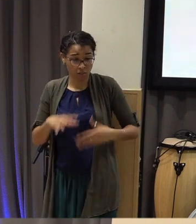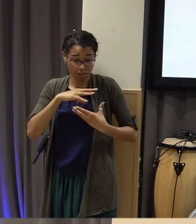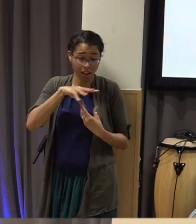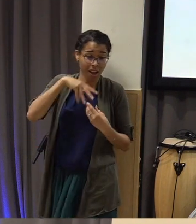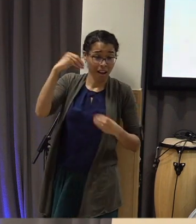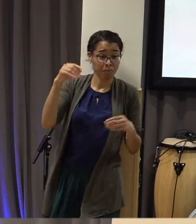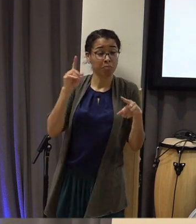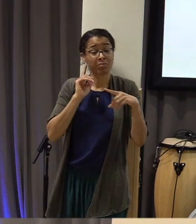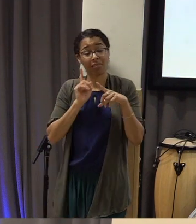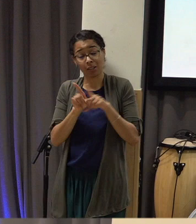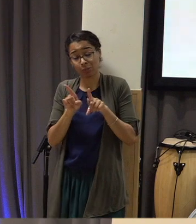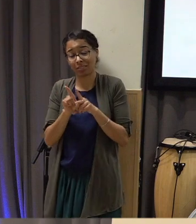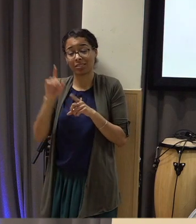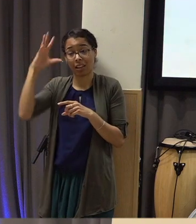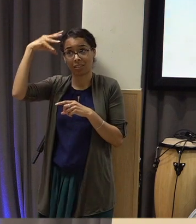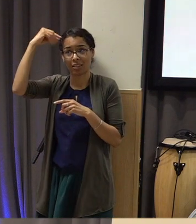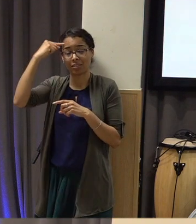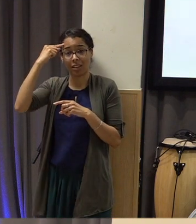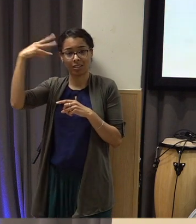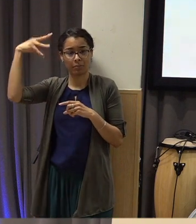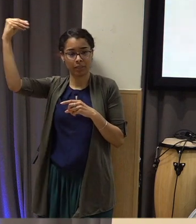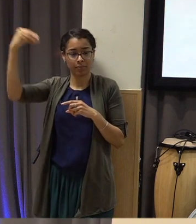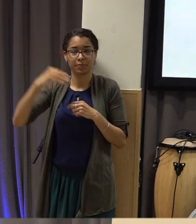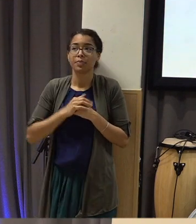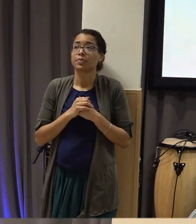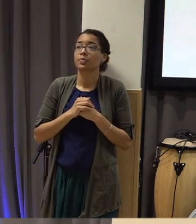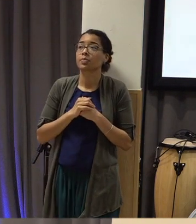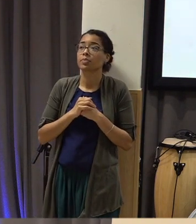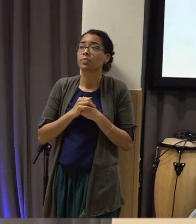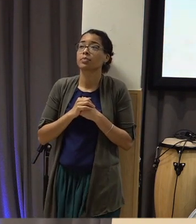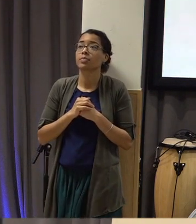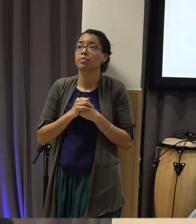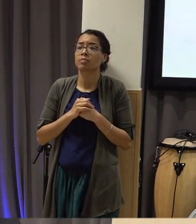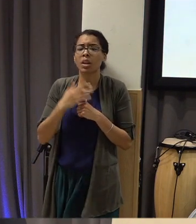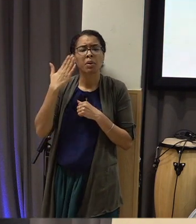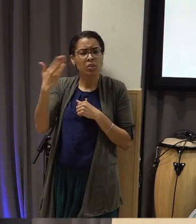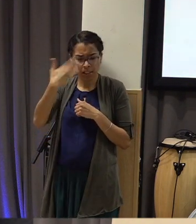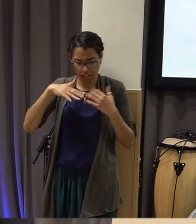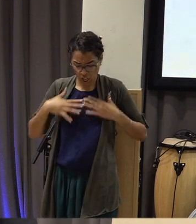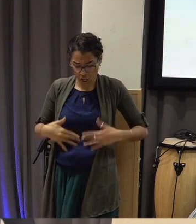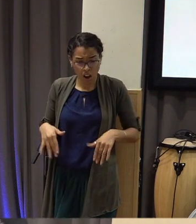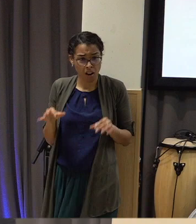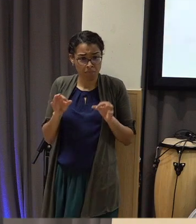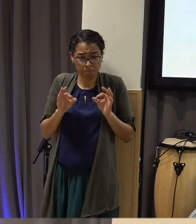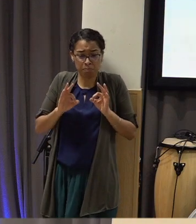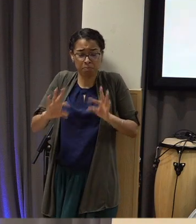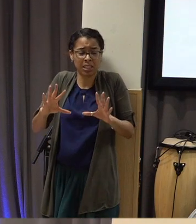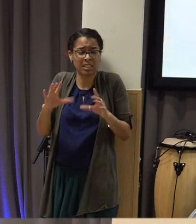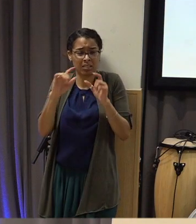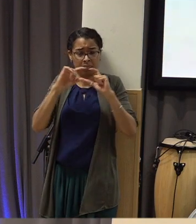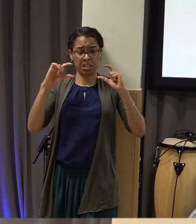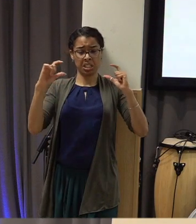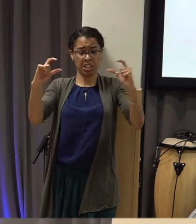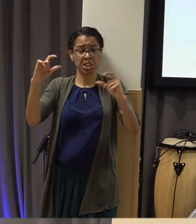esprit. Paul disait aux Corinthiens, « Ne savez-vous pas que votre corps est le temple du Saint-Esprit qui est en vous, que vous